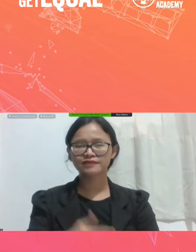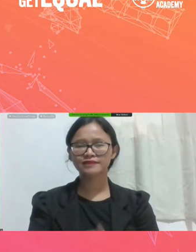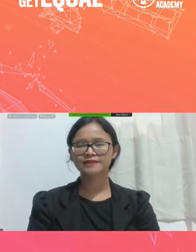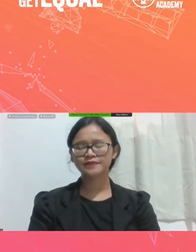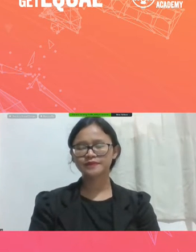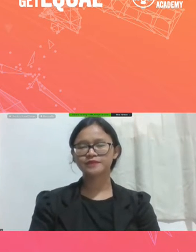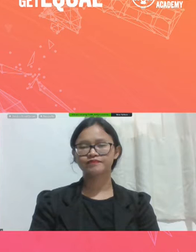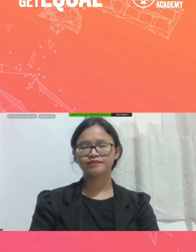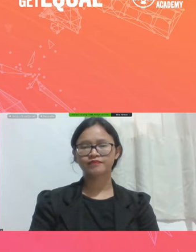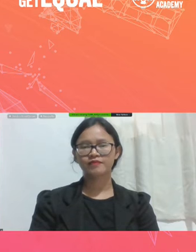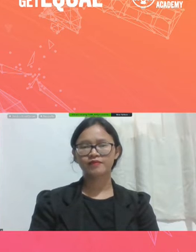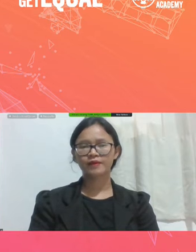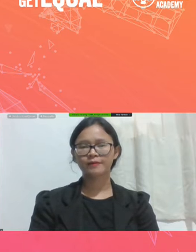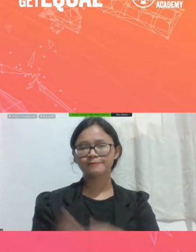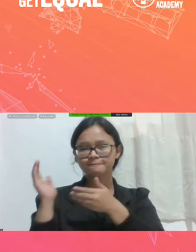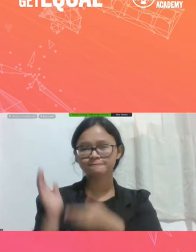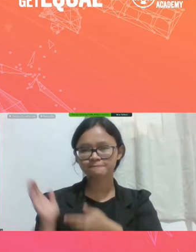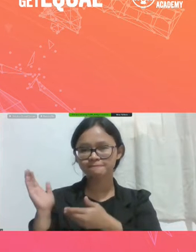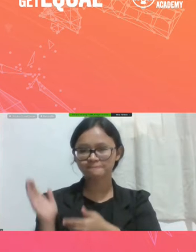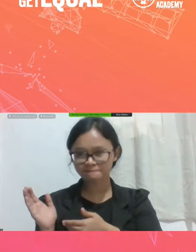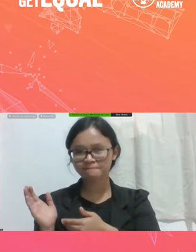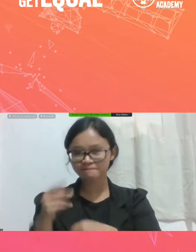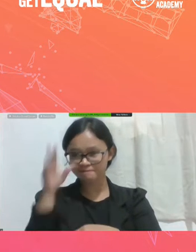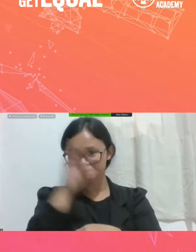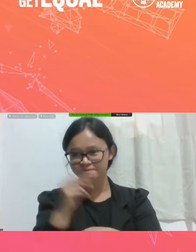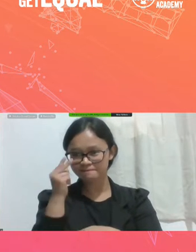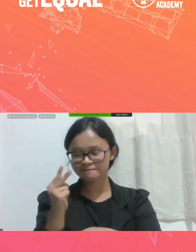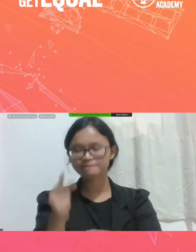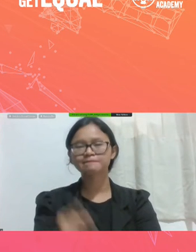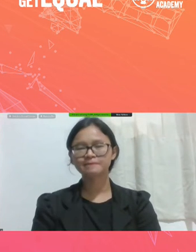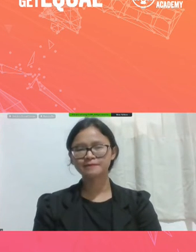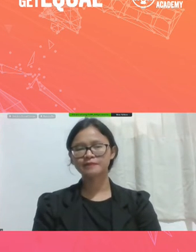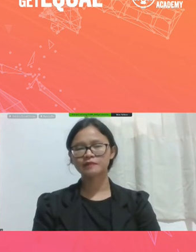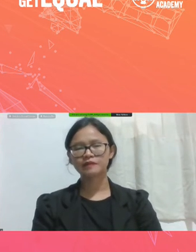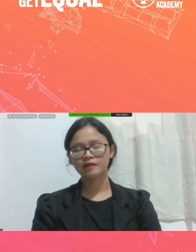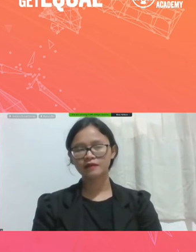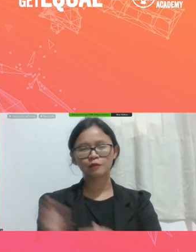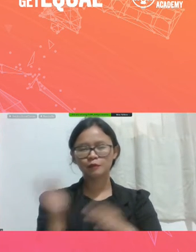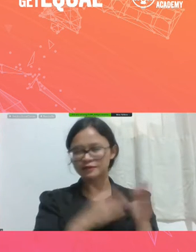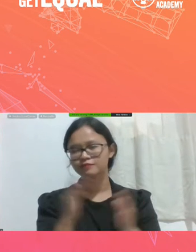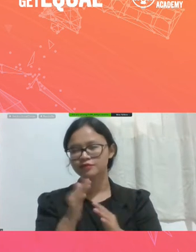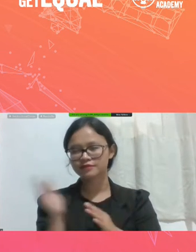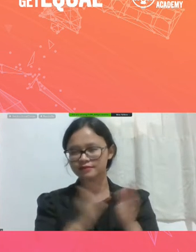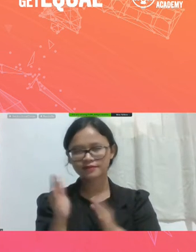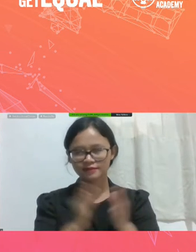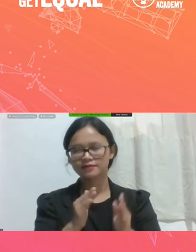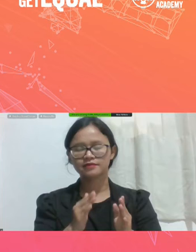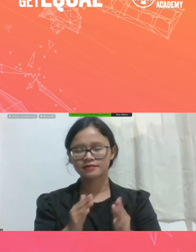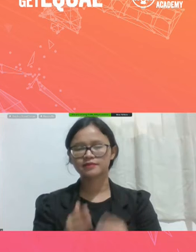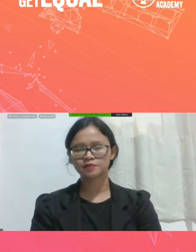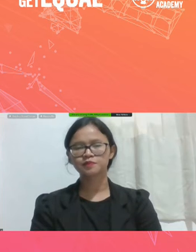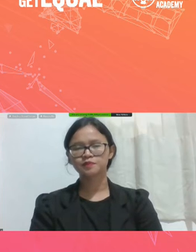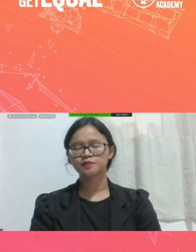Ya, di sini data grafiknya. Oke, boleh di next lagi. Saya agak cepat aja.